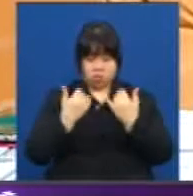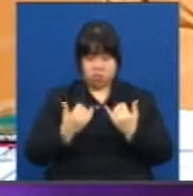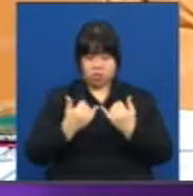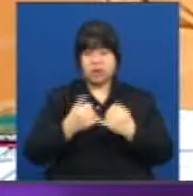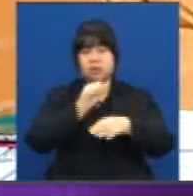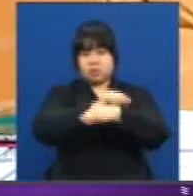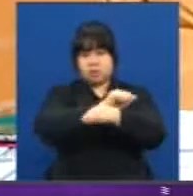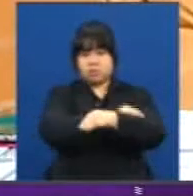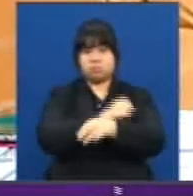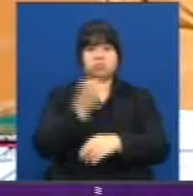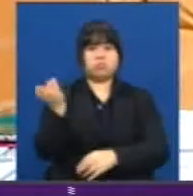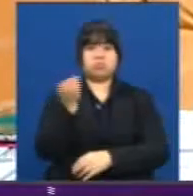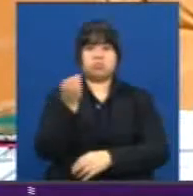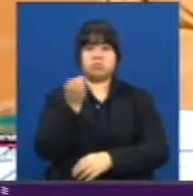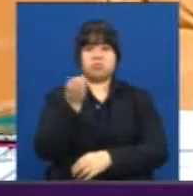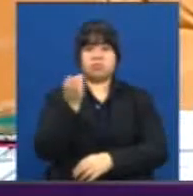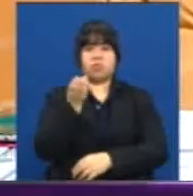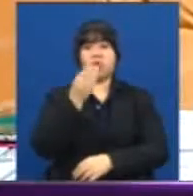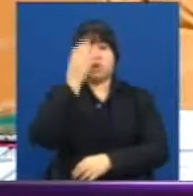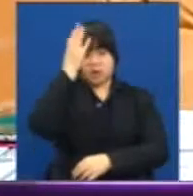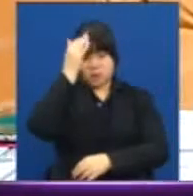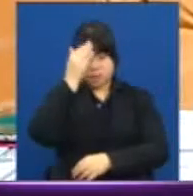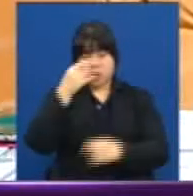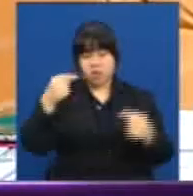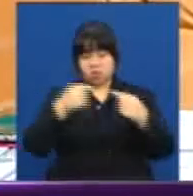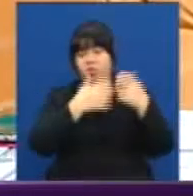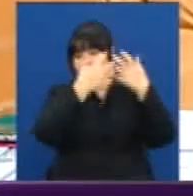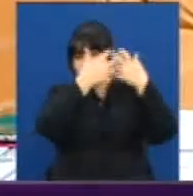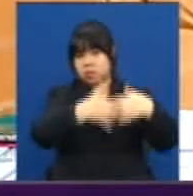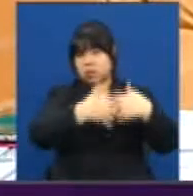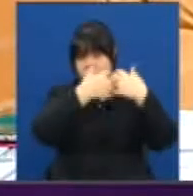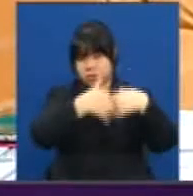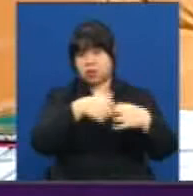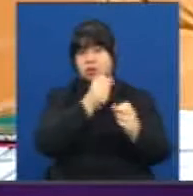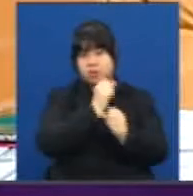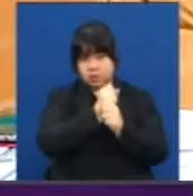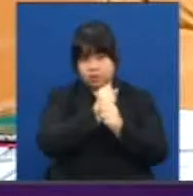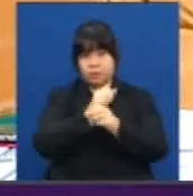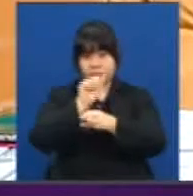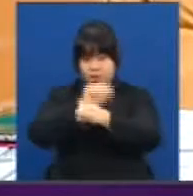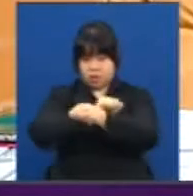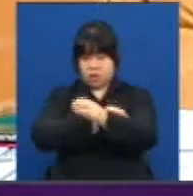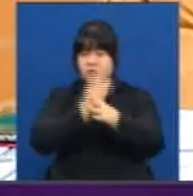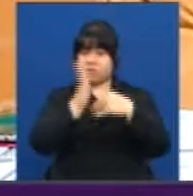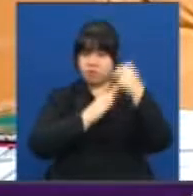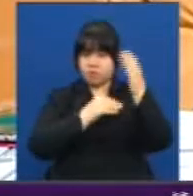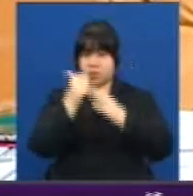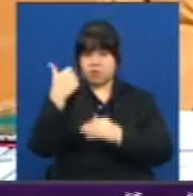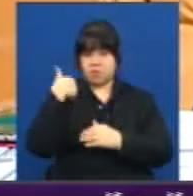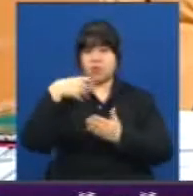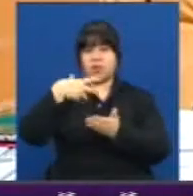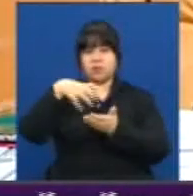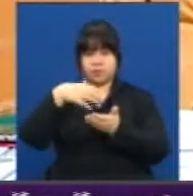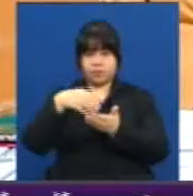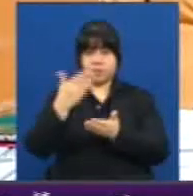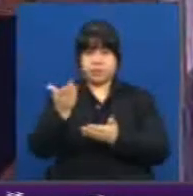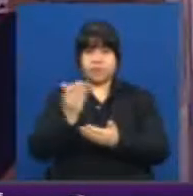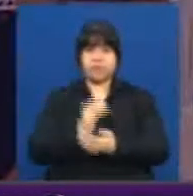งานต่างด้าวน้อยมากค่ะเพราะว่าส่วนใหญ่นั้นเป็นการใช้เครื่องจักรกลแล้วก็แรงงานฝีมือติดตามได้จากรายง